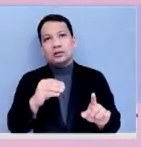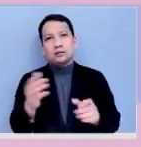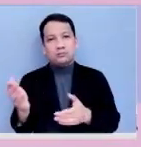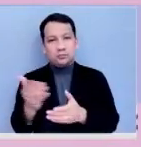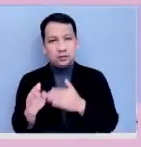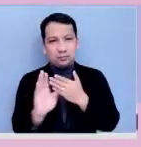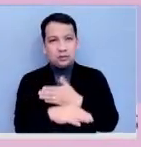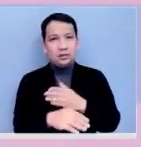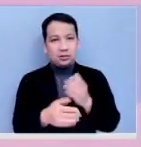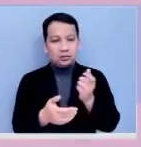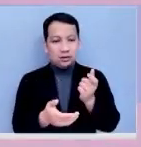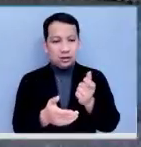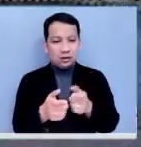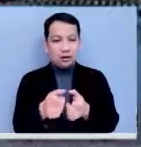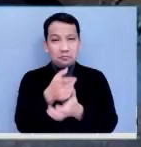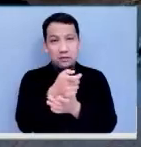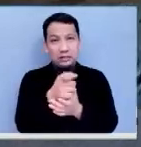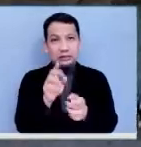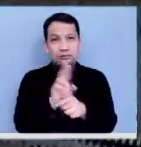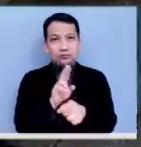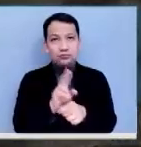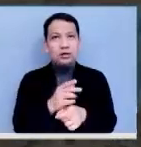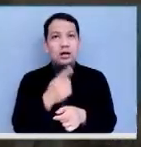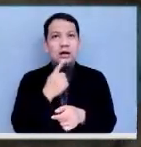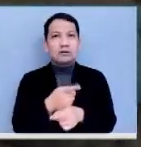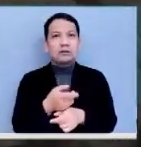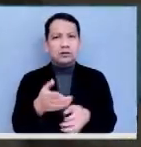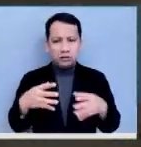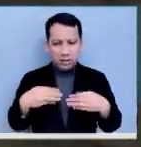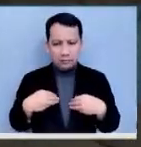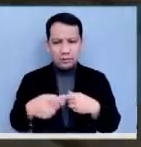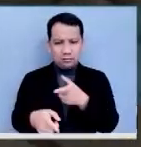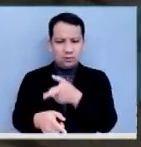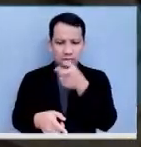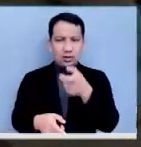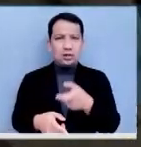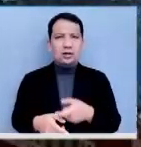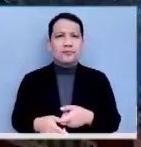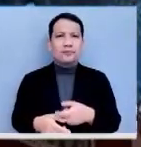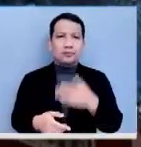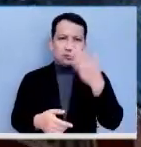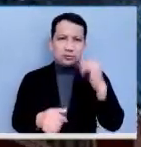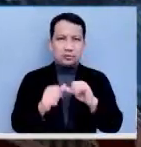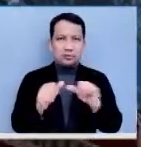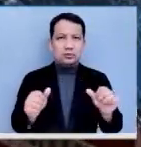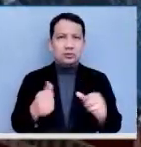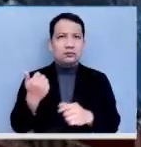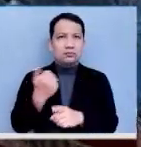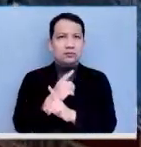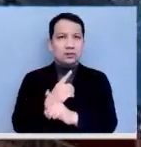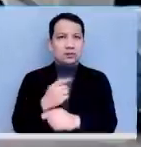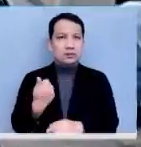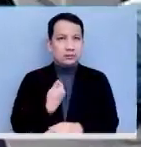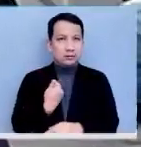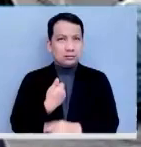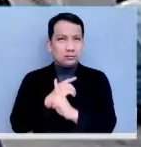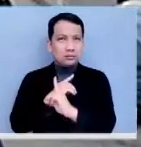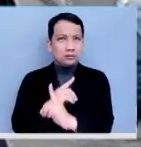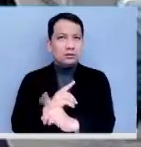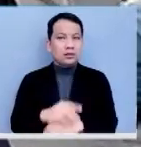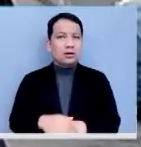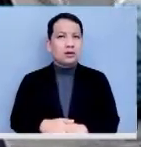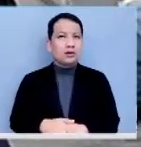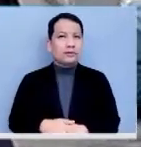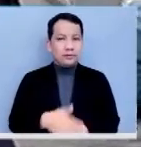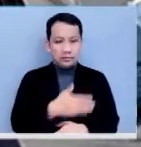mga pulis ang baril na ginamit sa krimen. Aminado ang suspect sa pamamaril. Pero giit niya, self-defense ang nangyari. Nung kinalampag